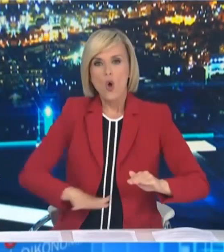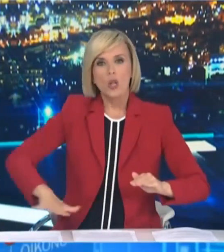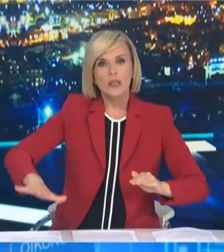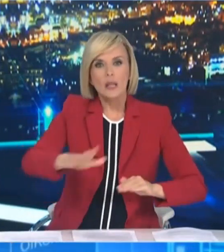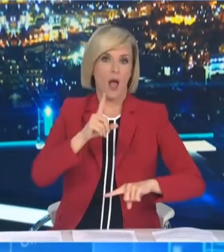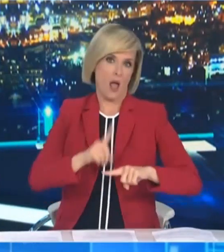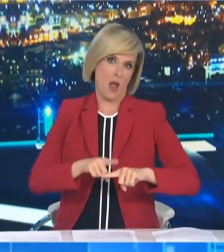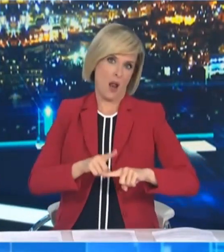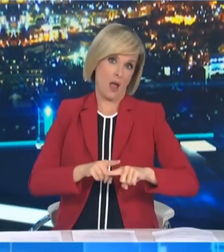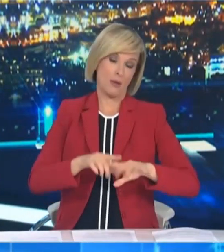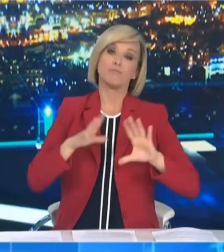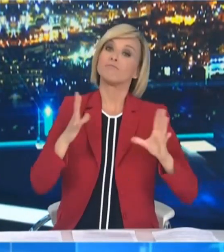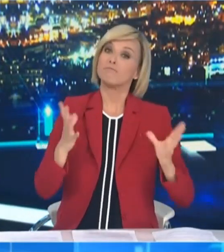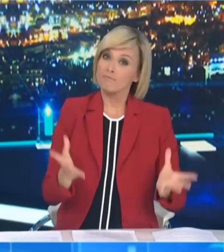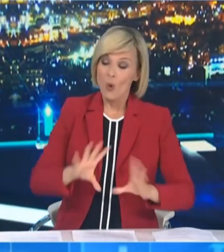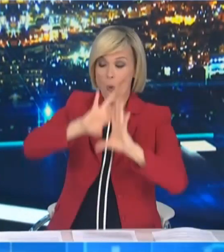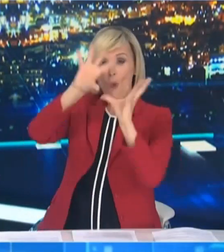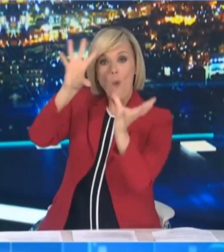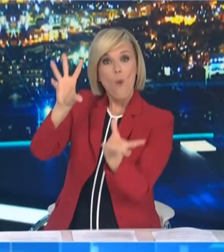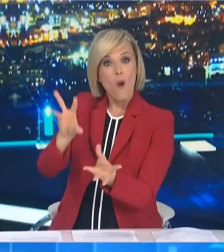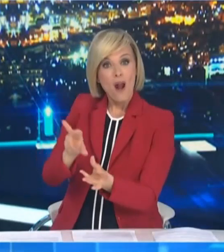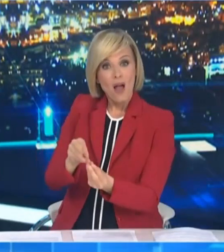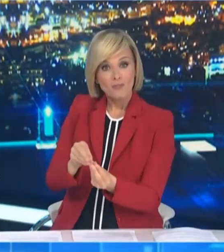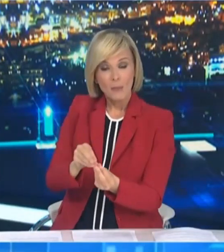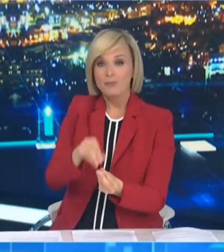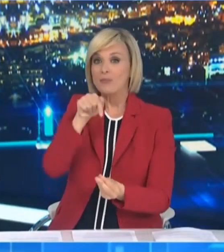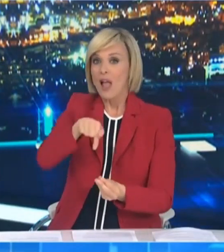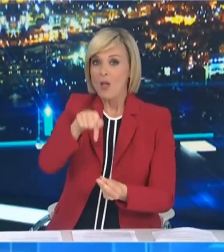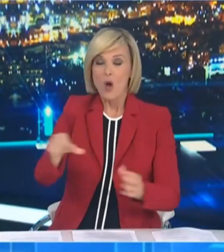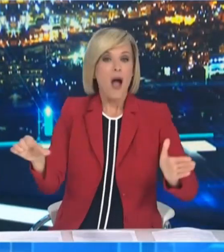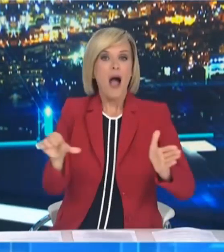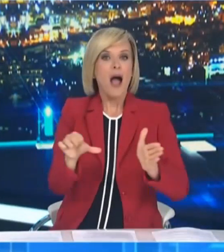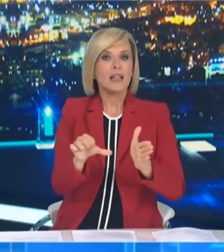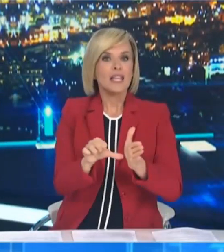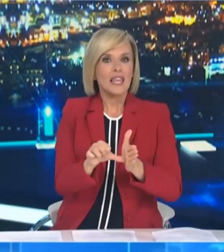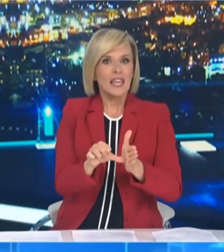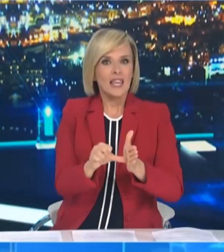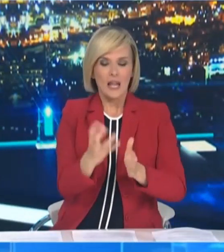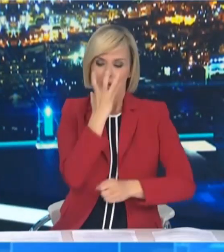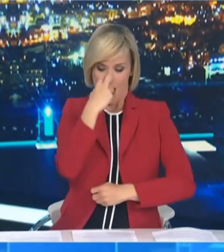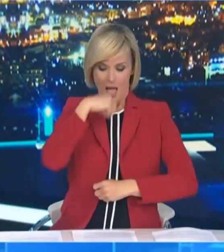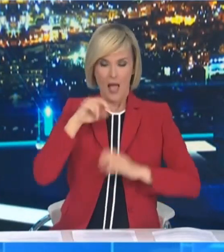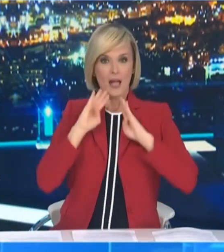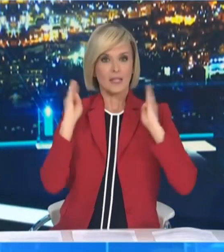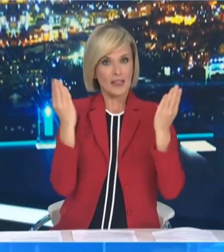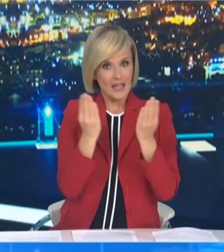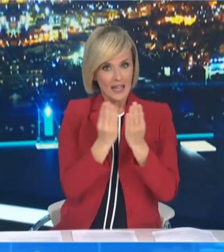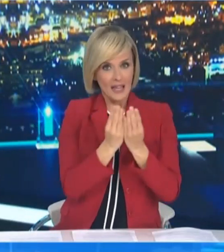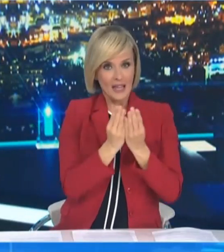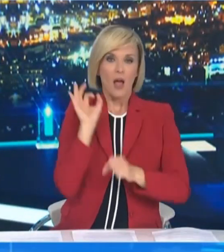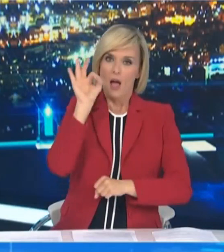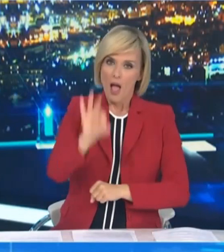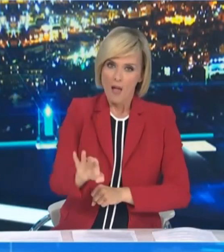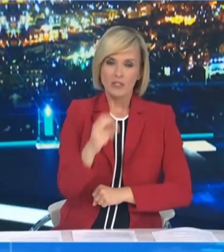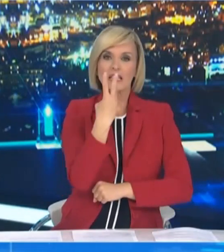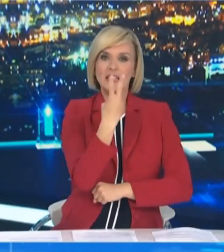Απολογιστικά λοιπόν, οι κλίνες Meth COVID στην Αττική είναι σήμερα 381 από 229 πριν από